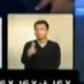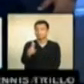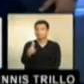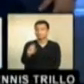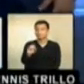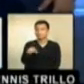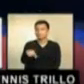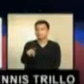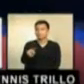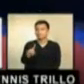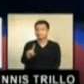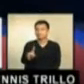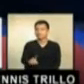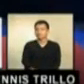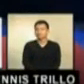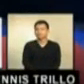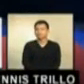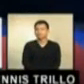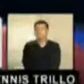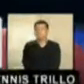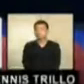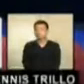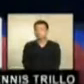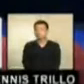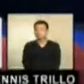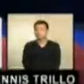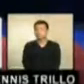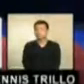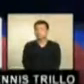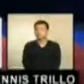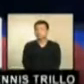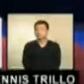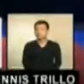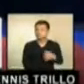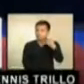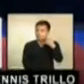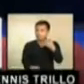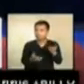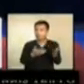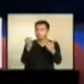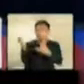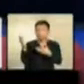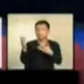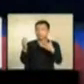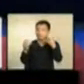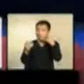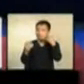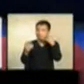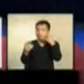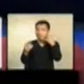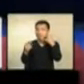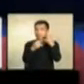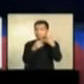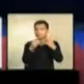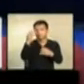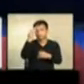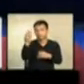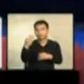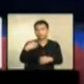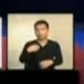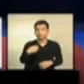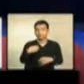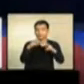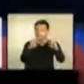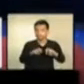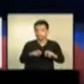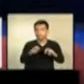Mandaluyong. Mandaluyong. Yes po. Okay. Sige. Sir, sa kabilang linya ay yung pulis natin sa Bulacan investigado